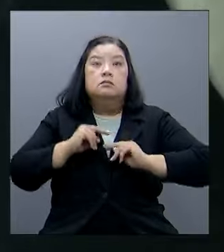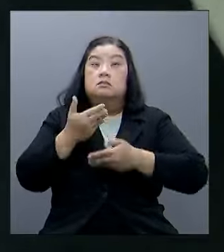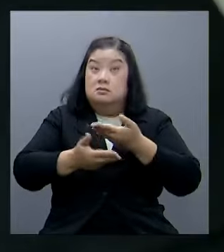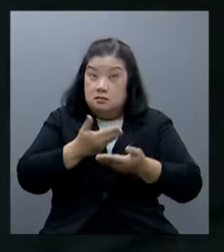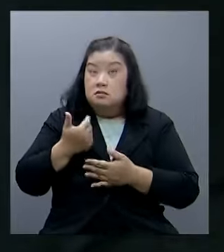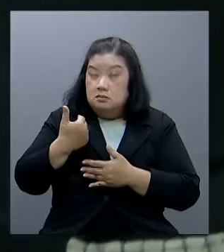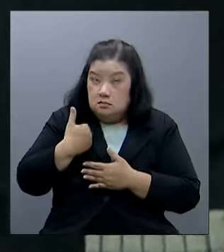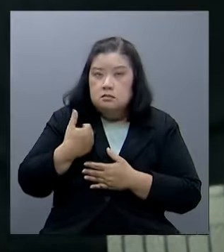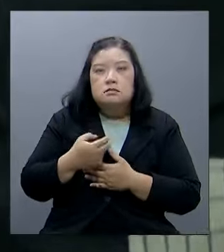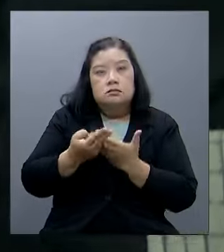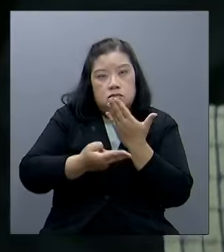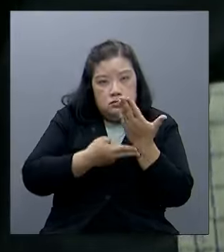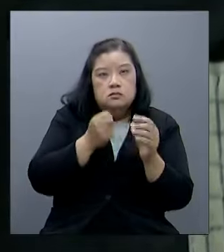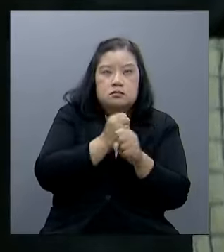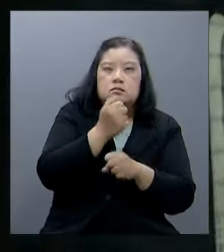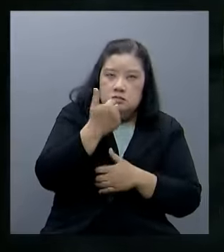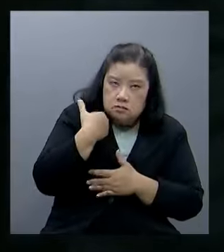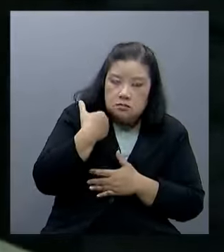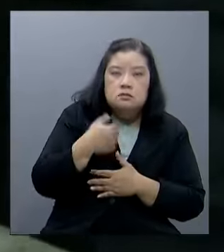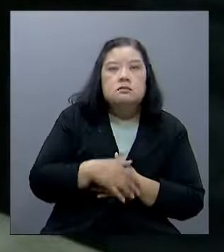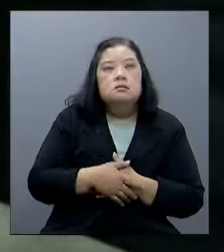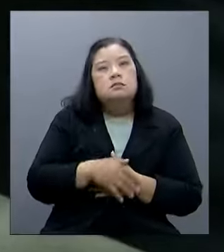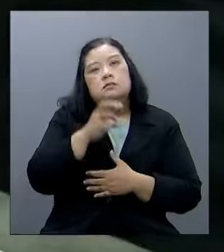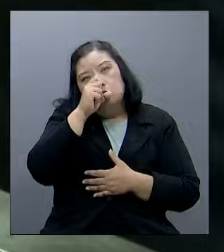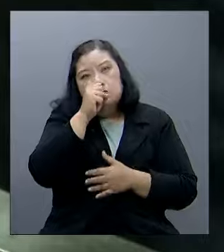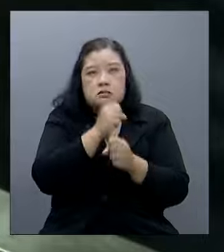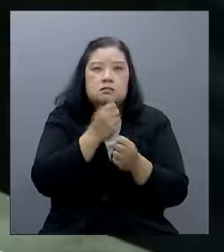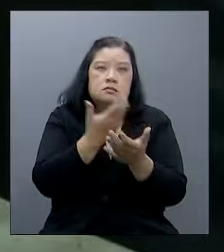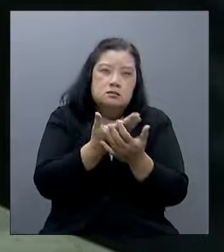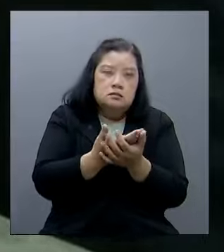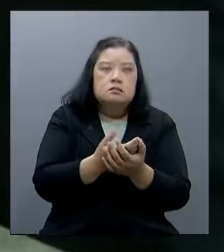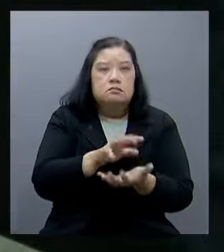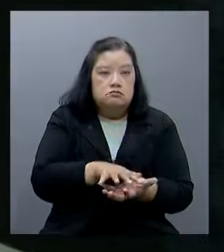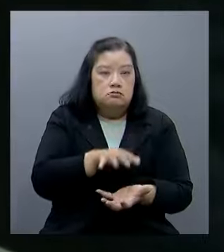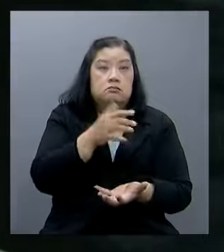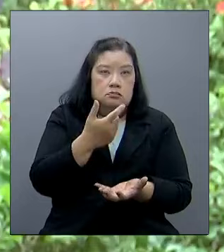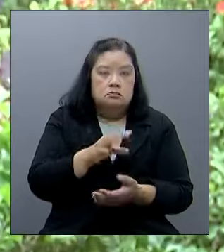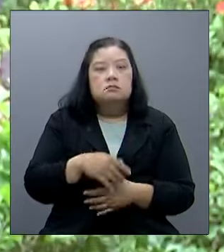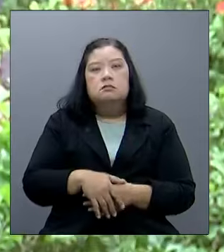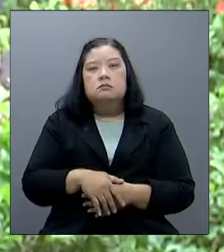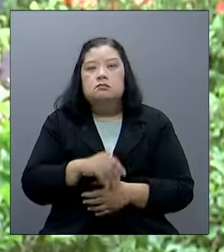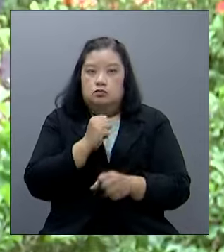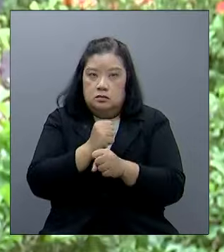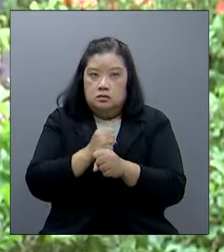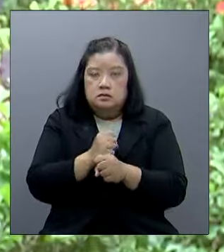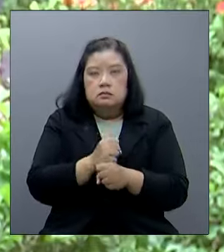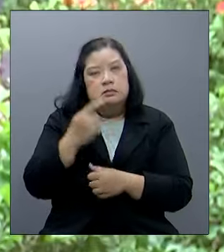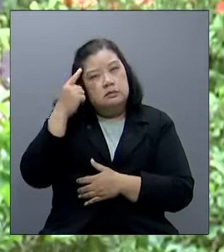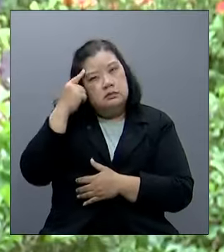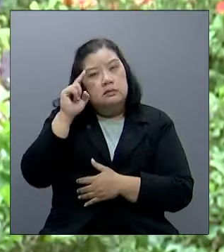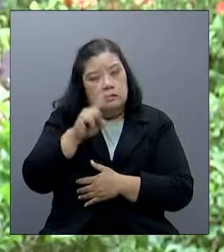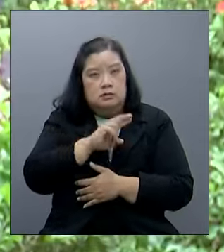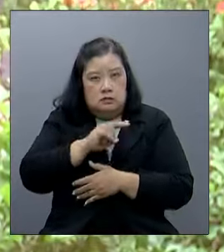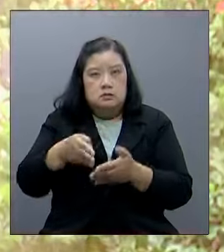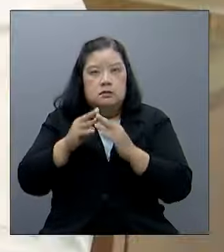ค่ะแล้วก็ทำงานในโรงแรมได้สักพักนึงค่ะพอให้มีตัวเองแบบตั้งตัวได้ค่ะมีทุนแล้วก็จะออกมาเปิดเป็น